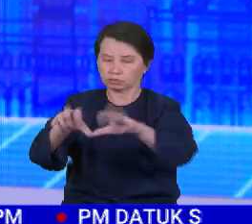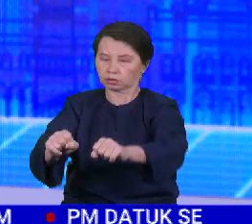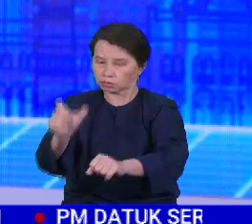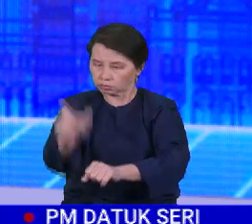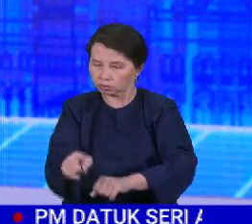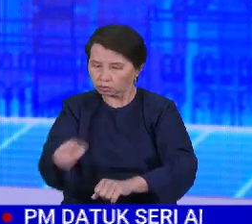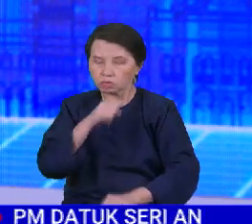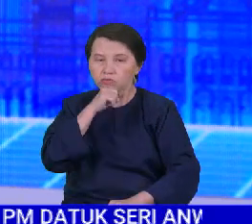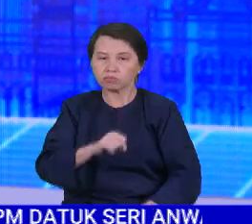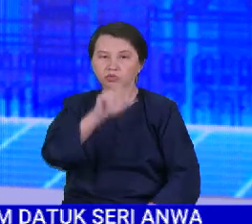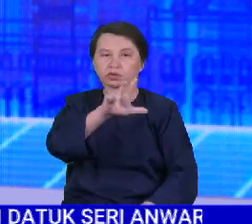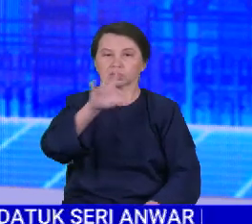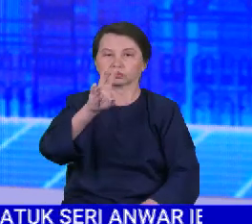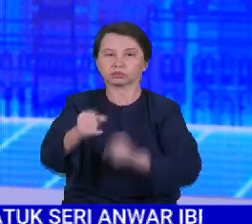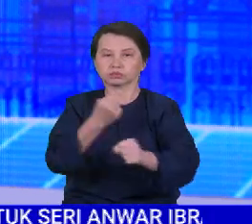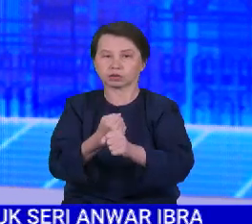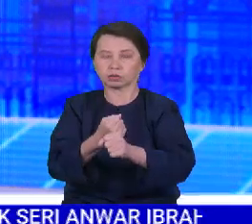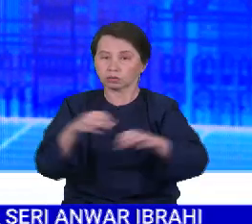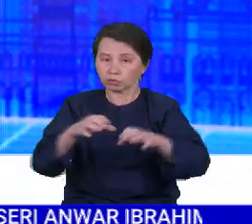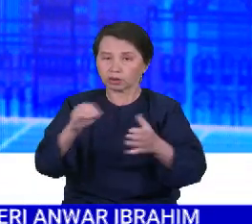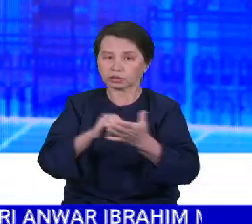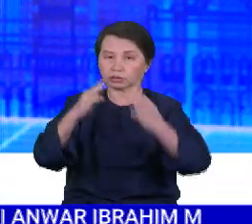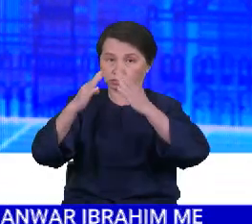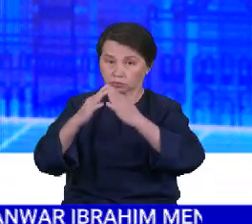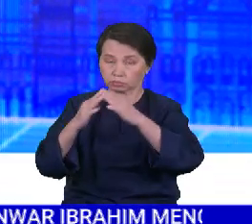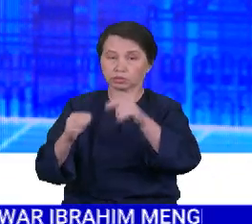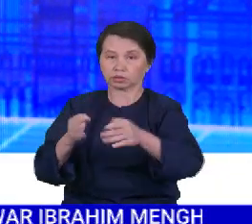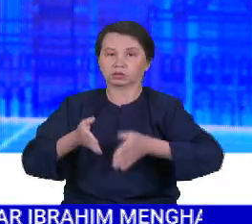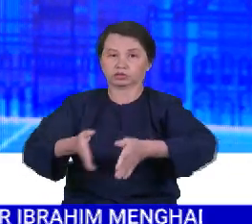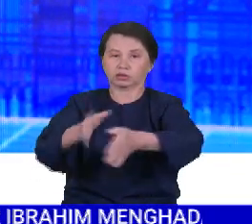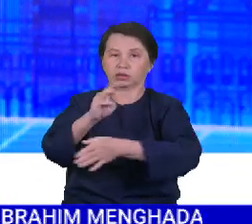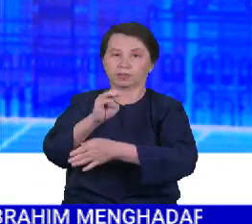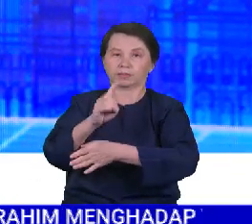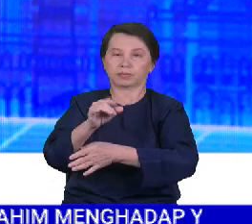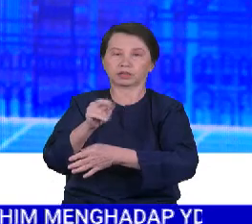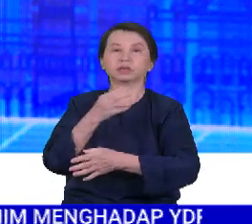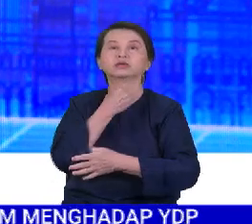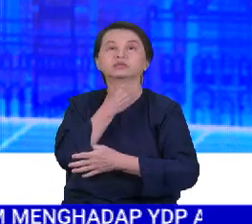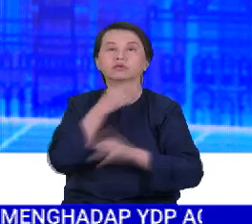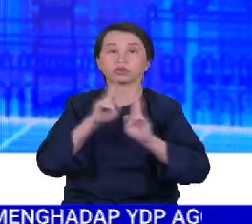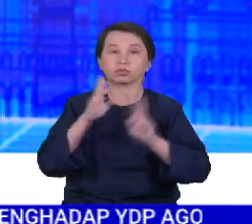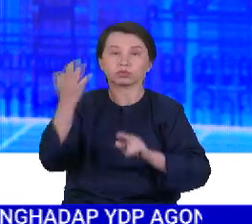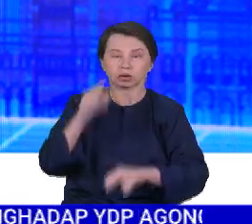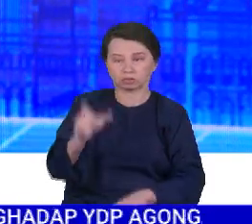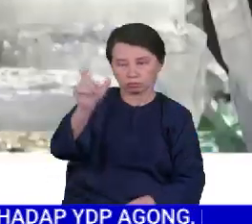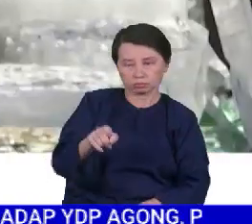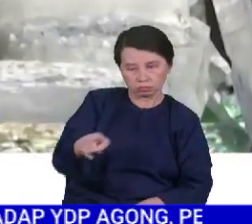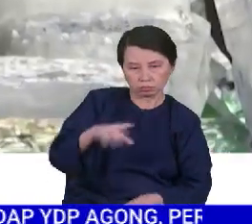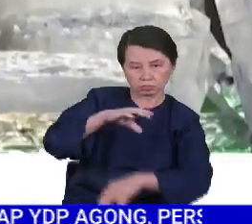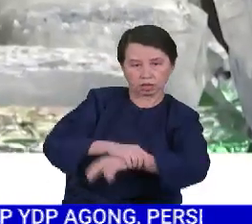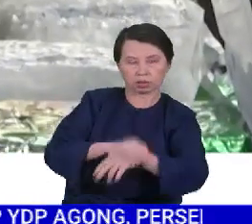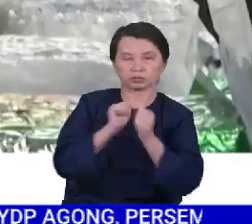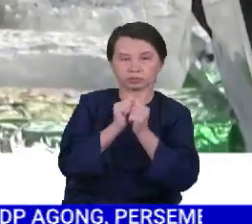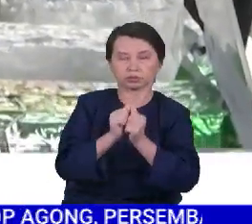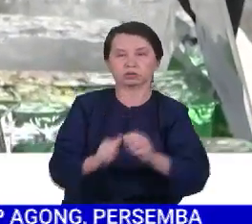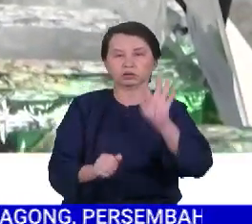suspek berusia 37 tahun itu dilakukan di sebuah rumah di Jalan Medan Ipoh Rabu lalu. Suspek ditahan